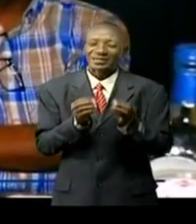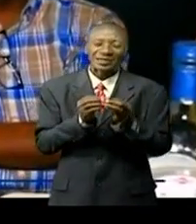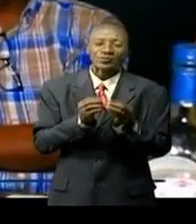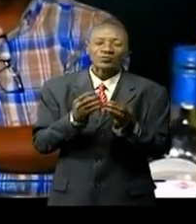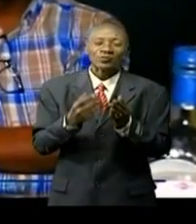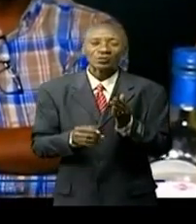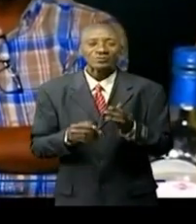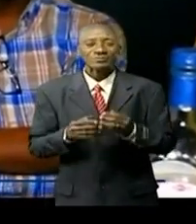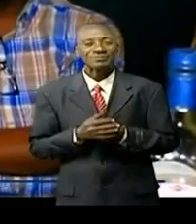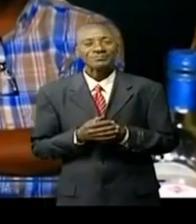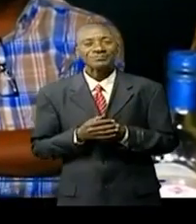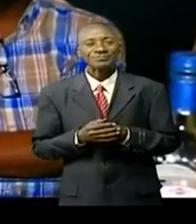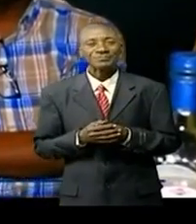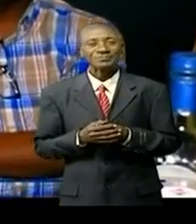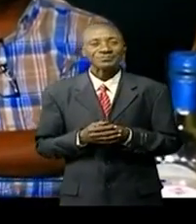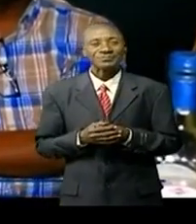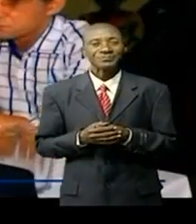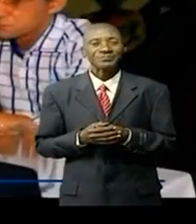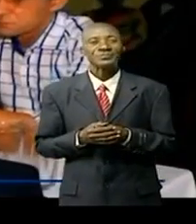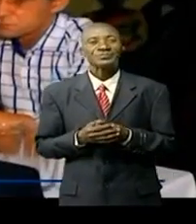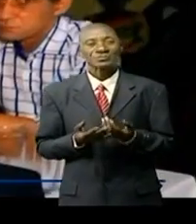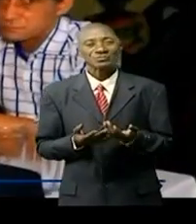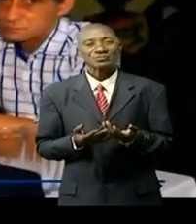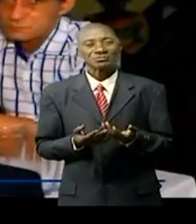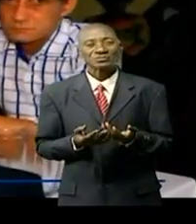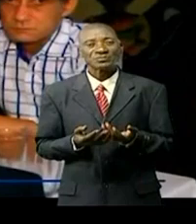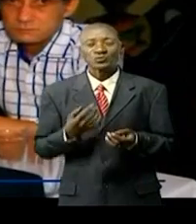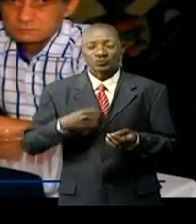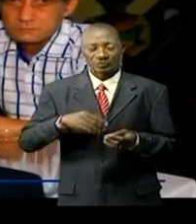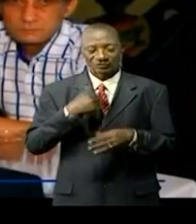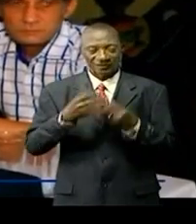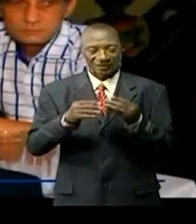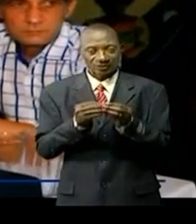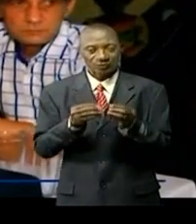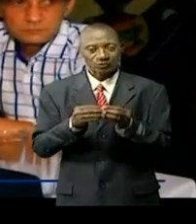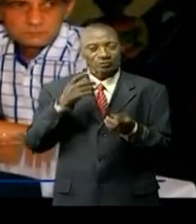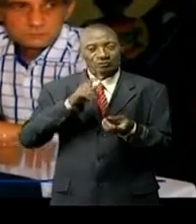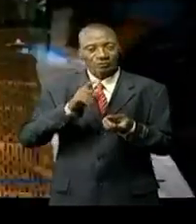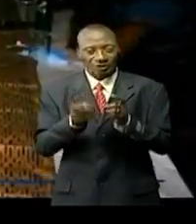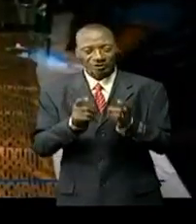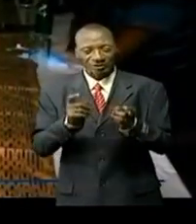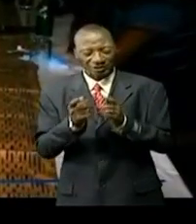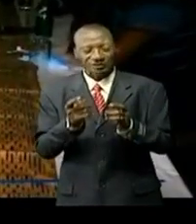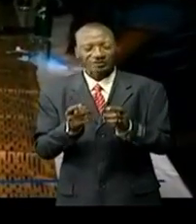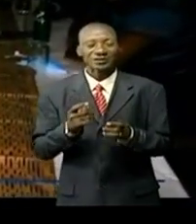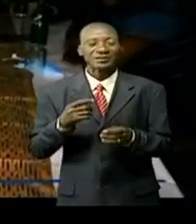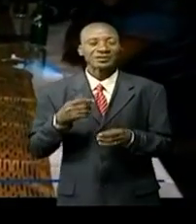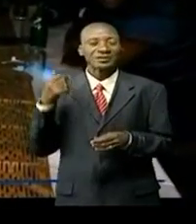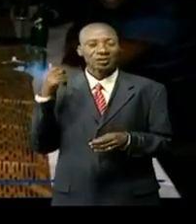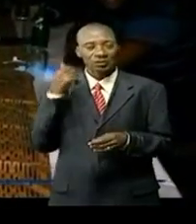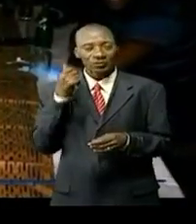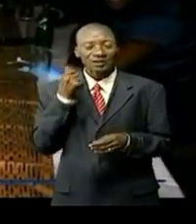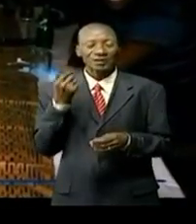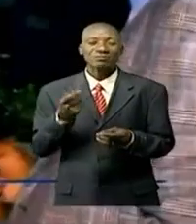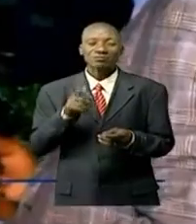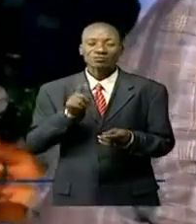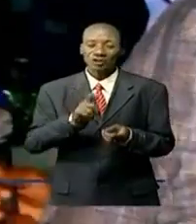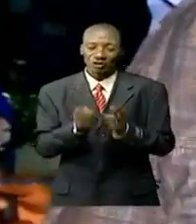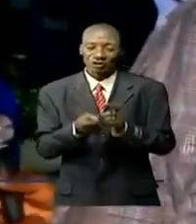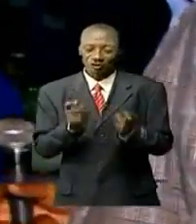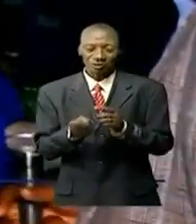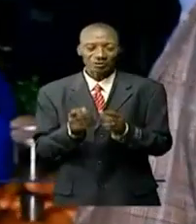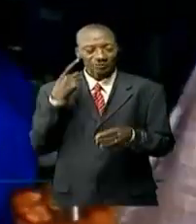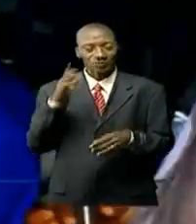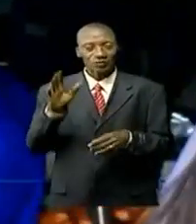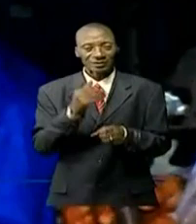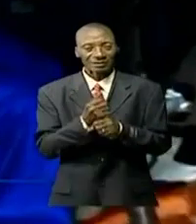exceller dans l'amélioration de leurs prestations d'unité de service, échanger et encourager ceux qui se distinguent. Des cadeaux ont été remis